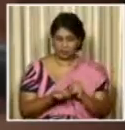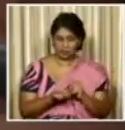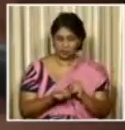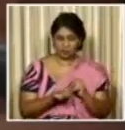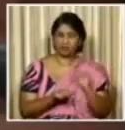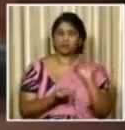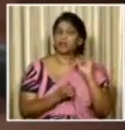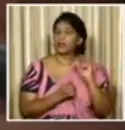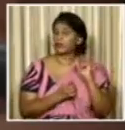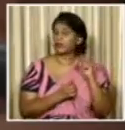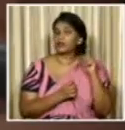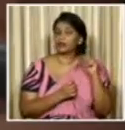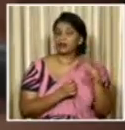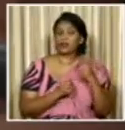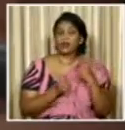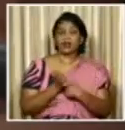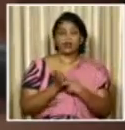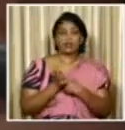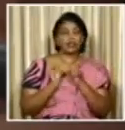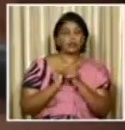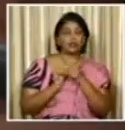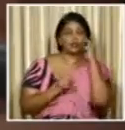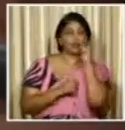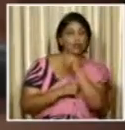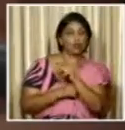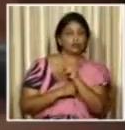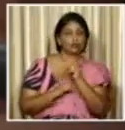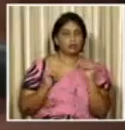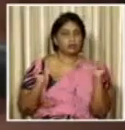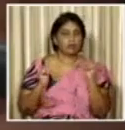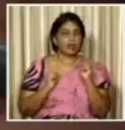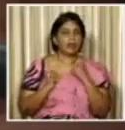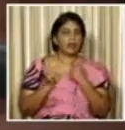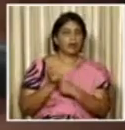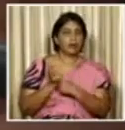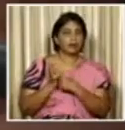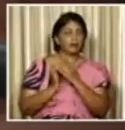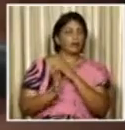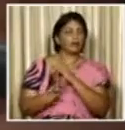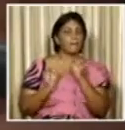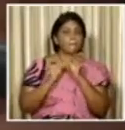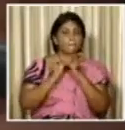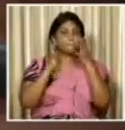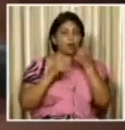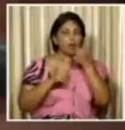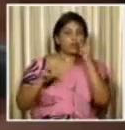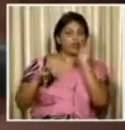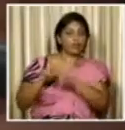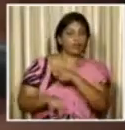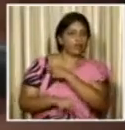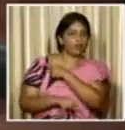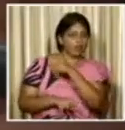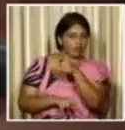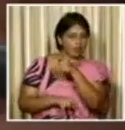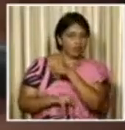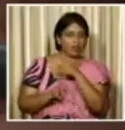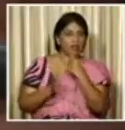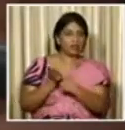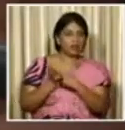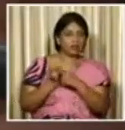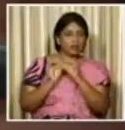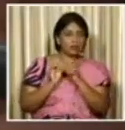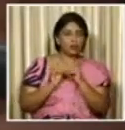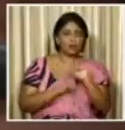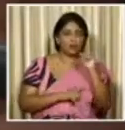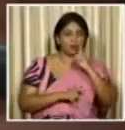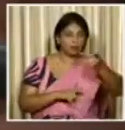ඇයි? ඔව් රංජිත් බණ්ඩාර ගැන තීන්දුවක් ගන්න බයයි. රංජිත් බණ්ඩාර යනු බැසිල්ගේ හොඳම ගෝලෙයි. රංජිත් බණ්ඩාර ගැන